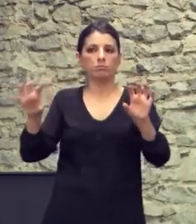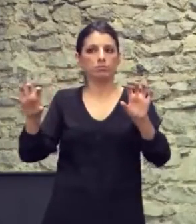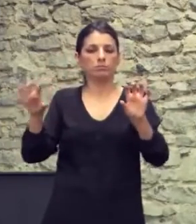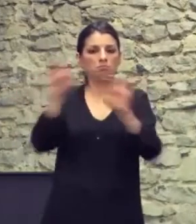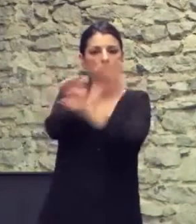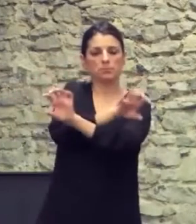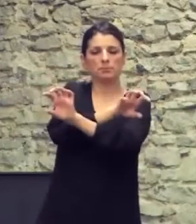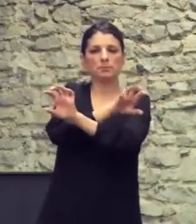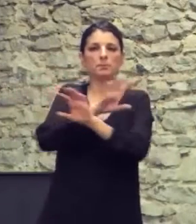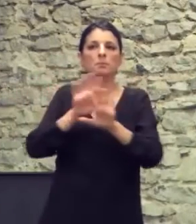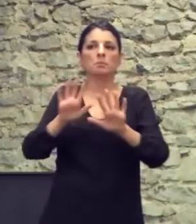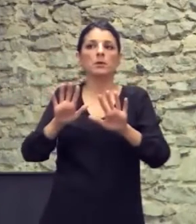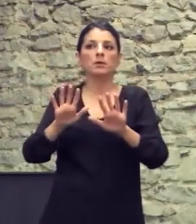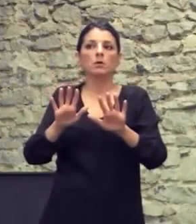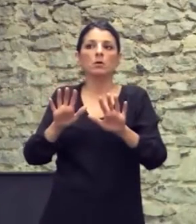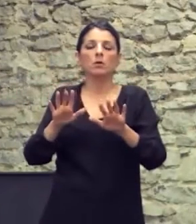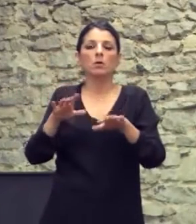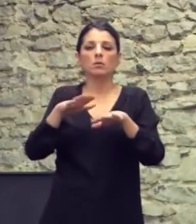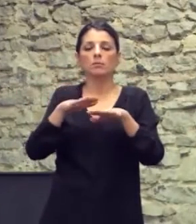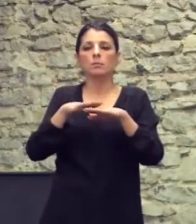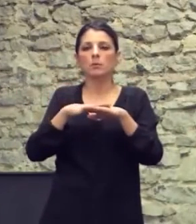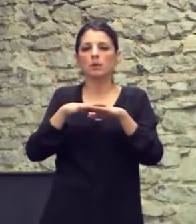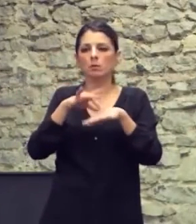eta bai, medikotik parkatu.